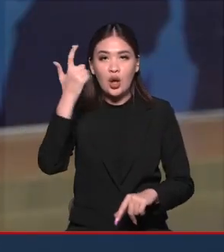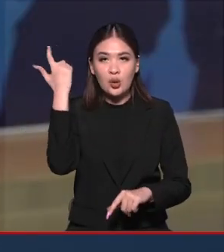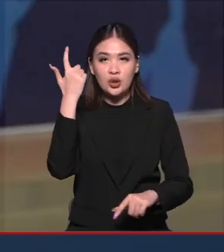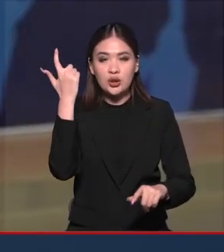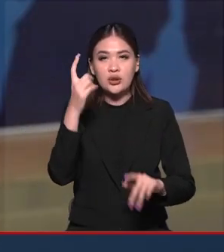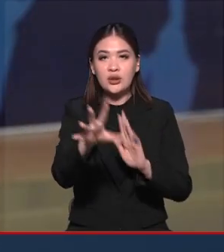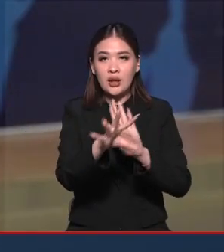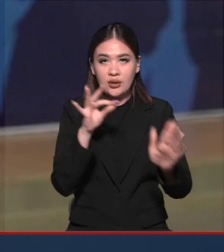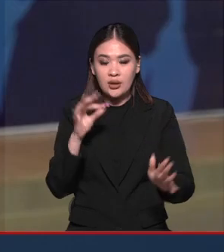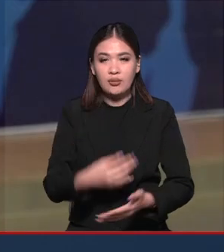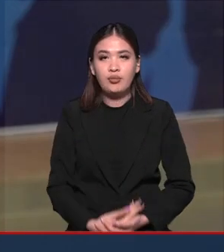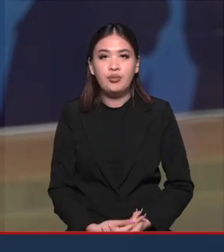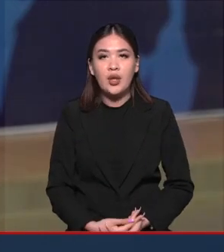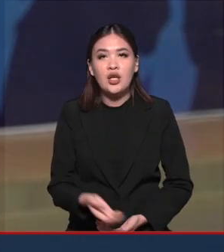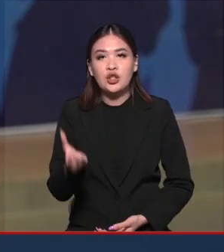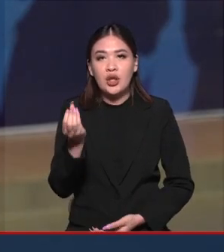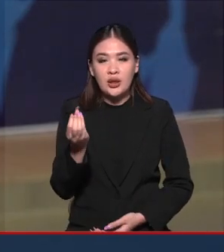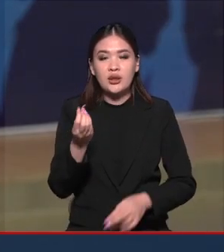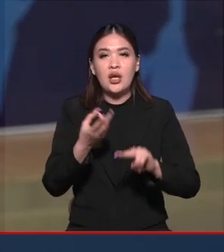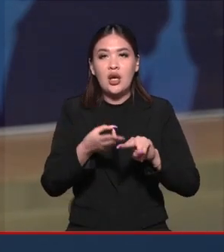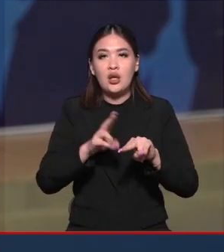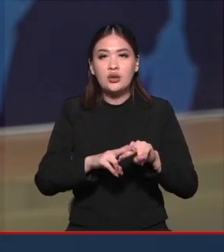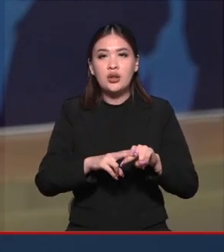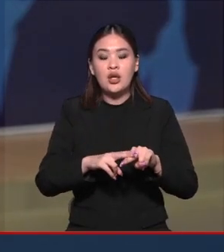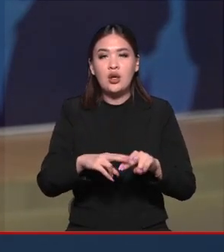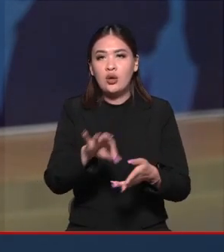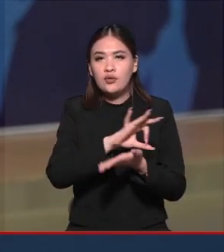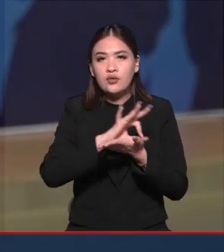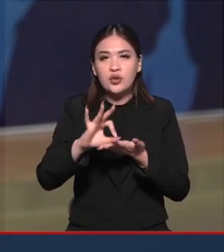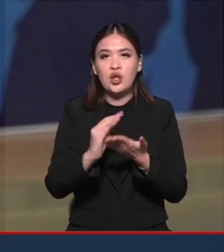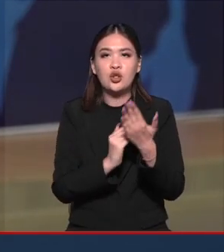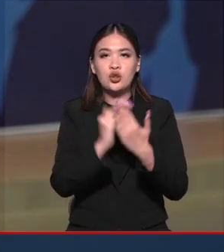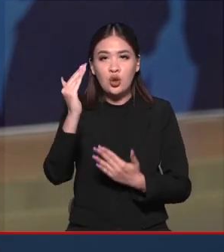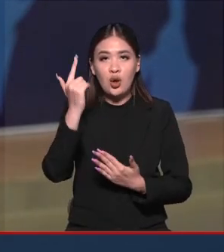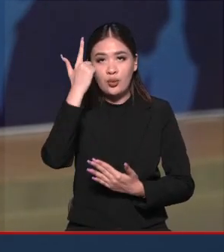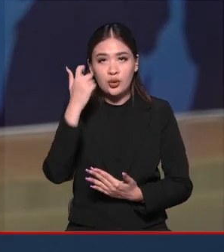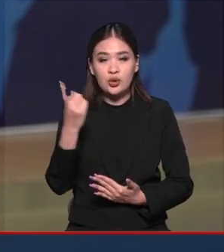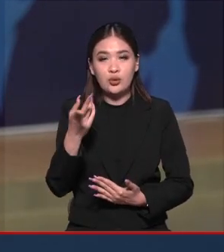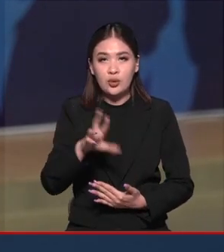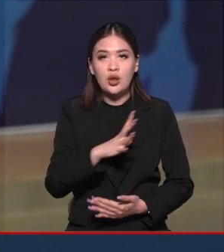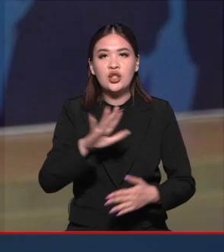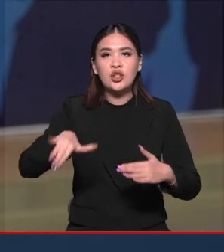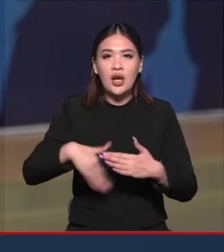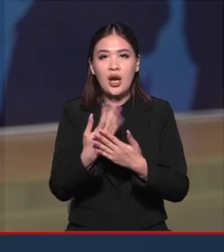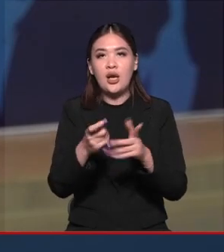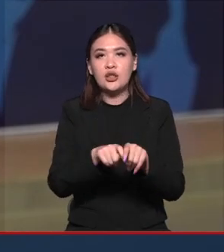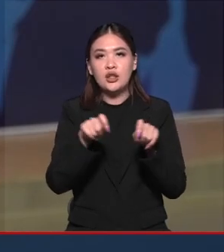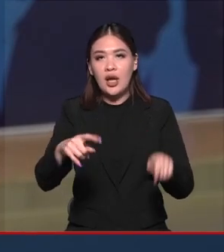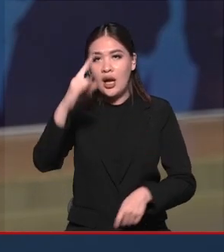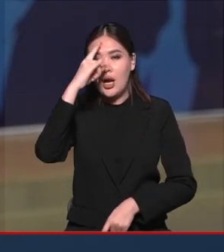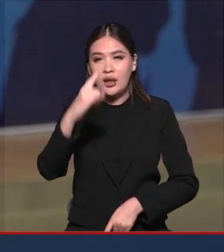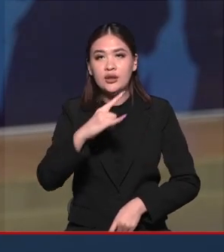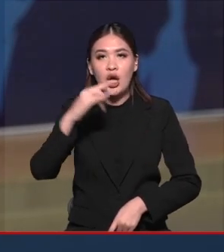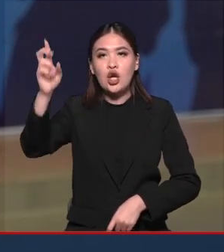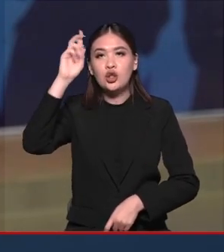мамандықтарын таңдадым. Және де бұл мамандықты жеттік және жоғары деңгейде білу үшін жаңадан ашылған